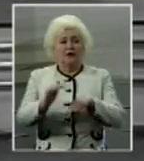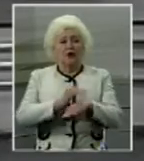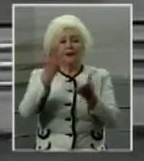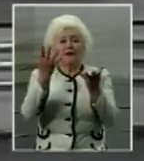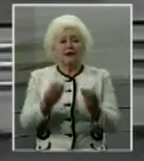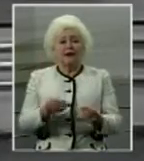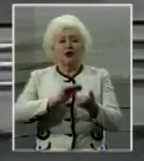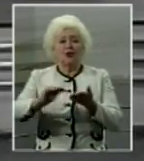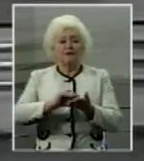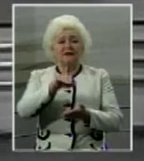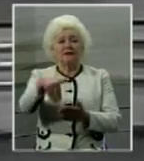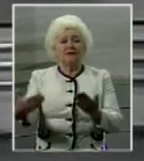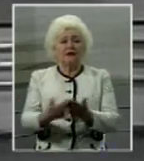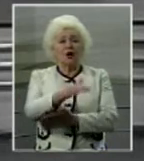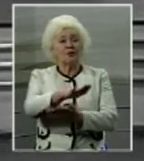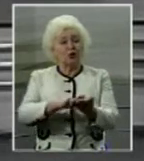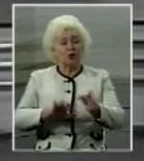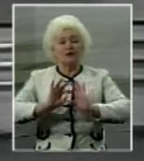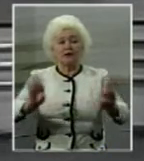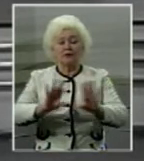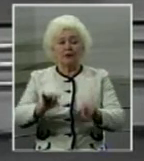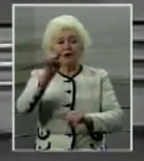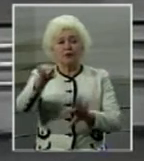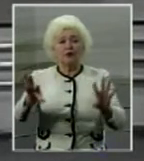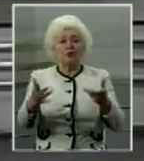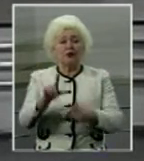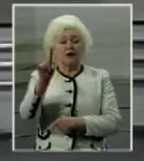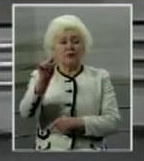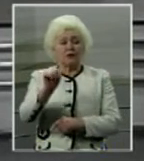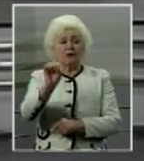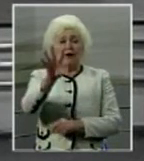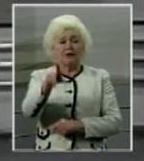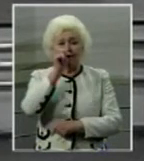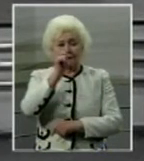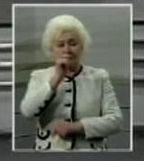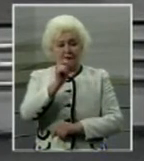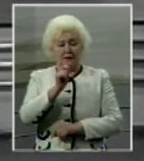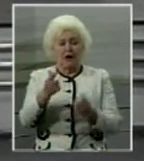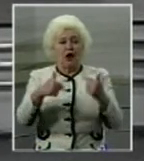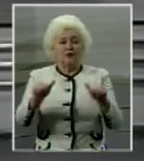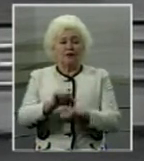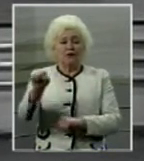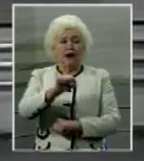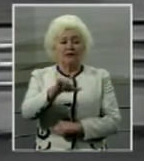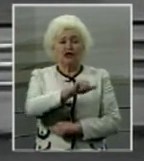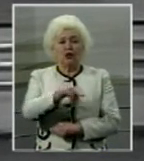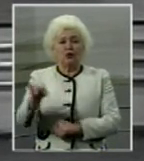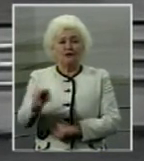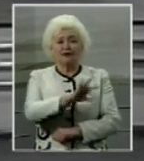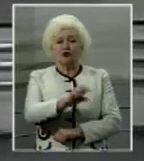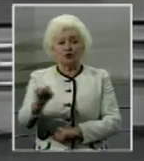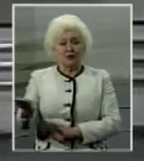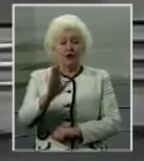Добрий день, кореспонденти Таврійських новин продовжують інформувати вас про події понеділка, 15 квітня. В студії Андрій Усов,